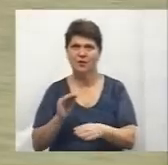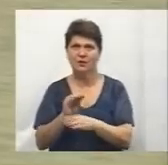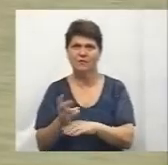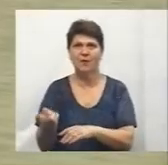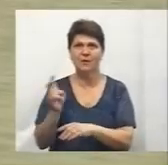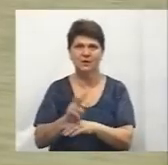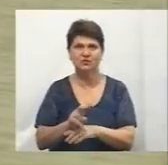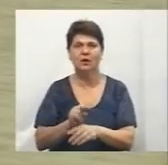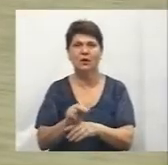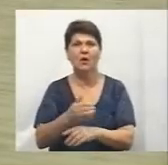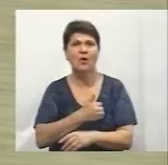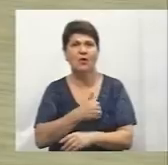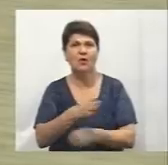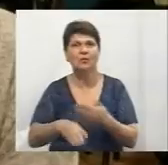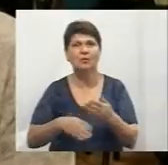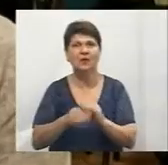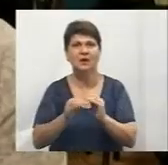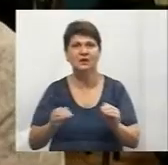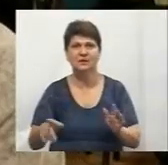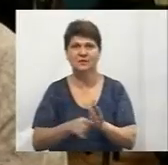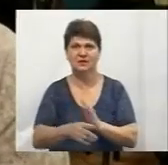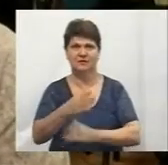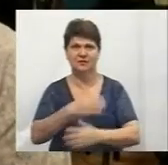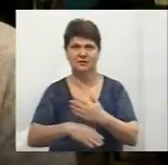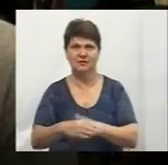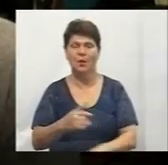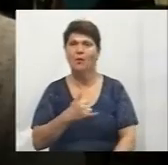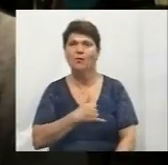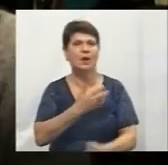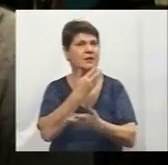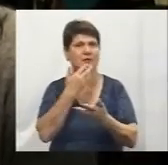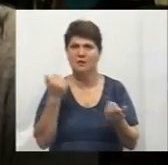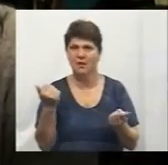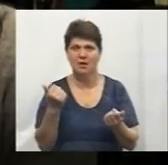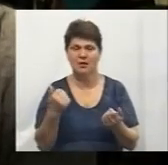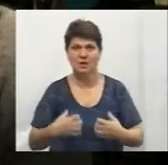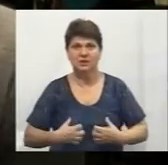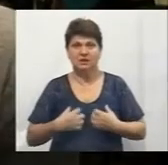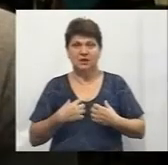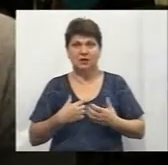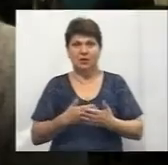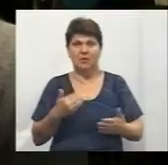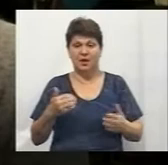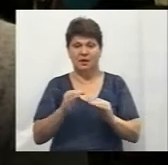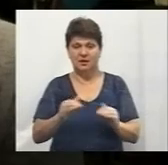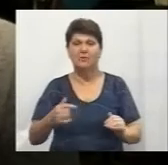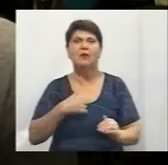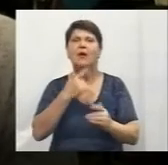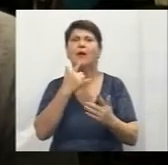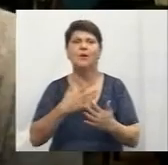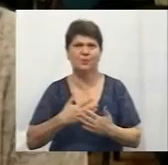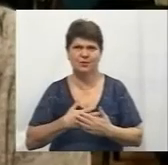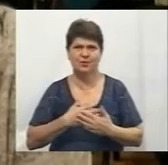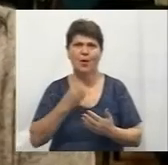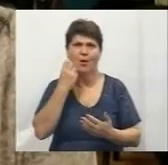на курси, бо хоче допомагати дітям з інвалідністю. В мене немає страху перед цими дітьми. Я їх люблю, коли я відношусь до